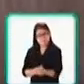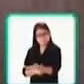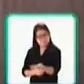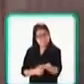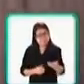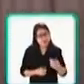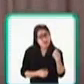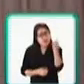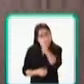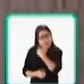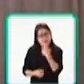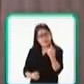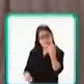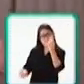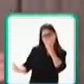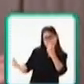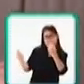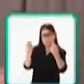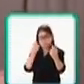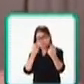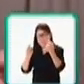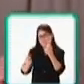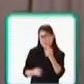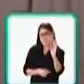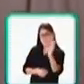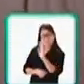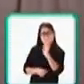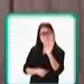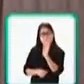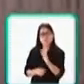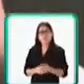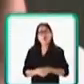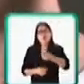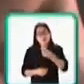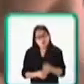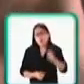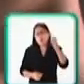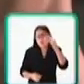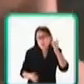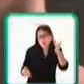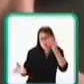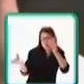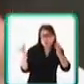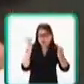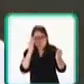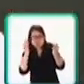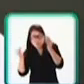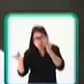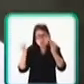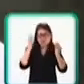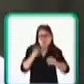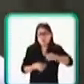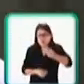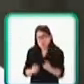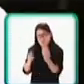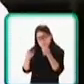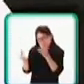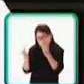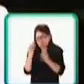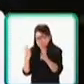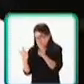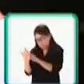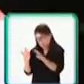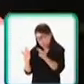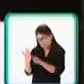ามศึกษาเนื้อความฮื้อมันกระจ่างแทนเนื้อเพลงเดิมที่ร้องว่าพี่น้องชาวเหนือหมู่เฮาอย่าฮื้อใครเขาชักจู